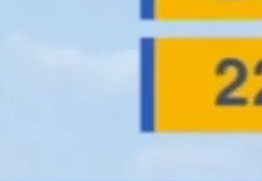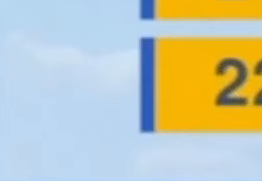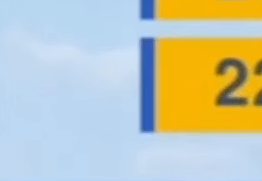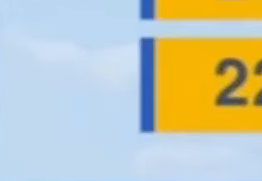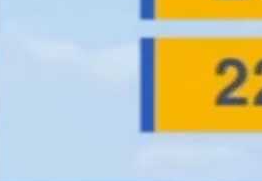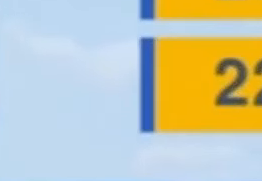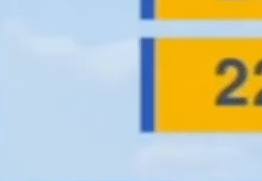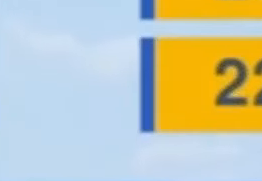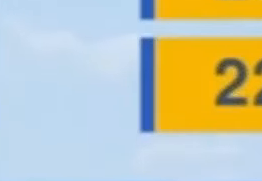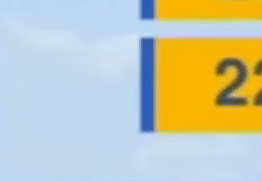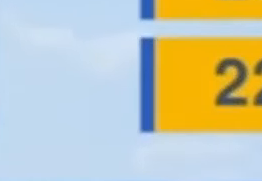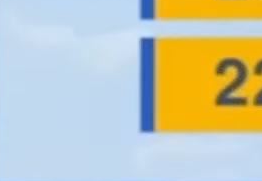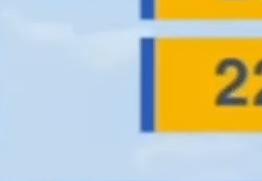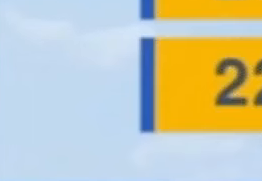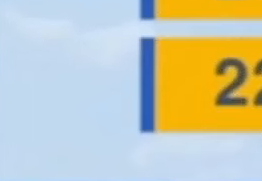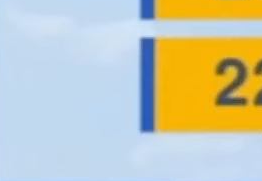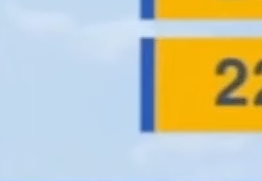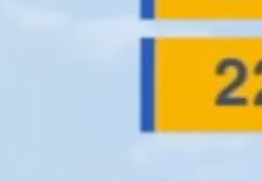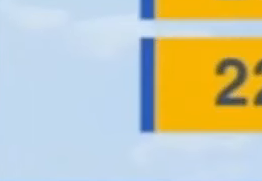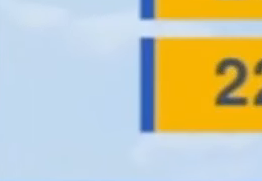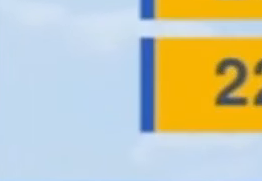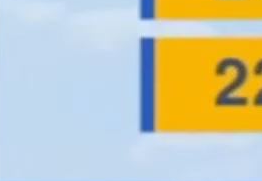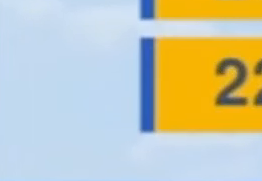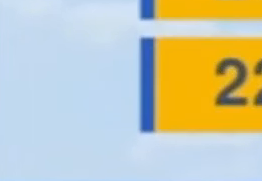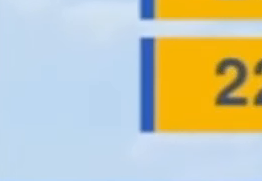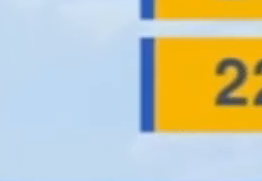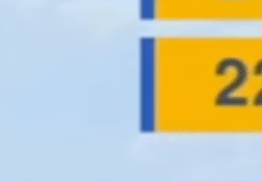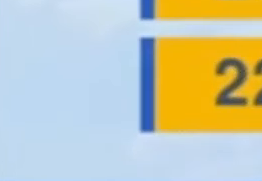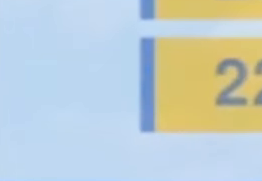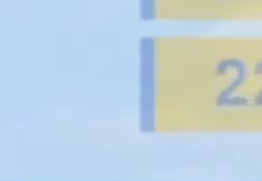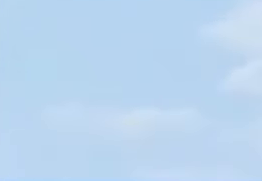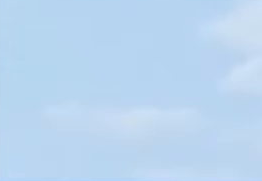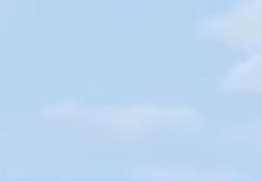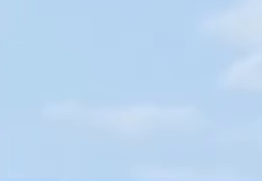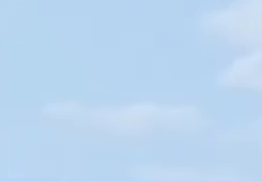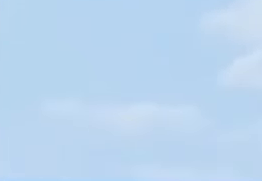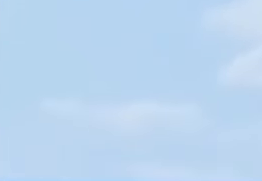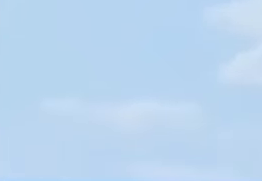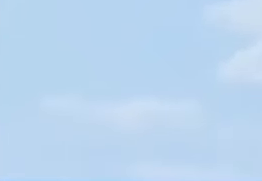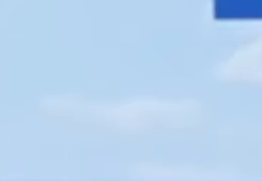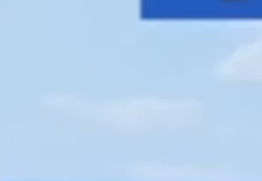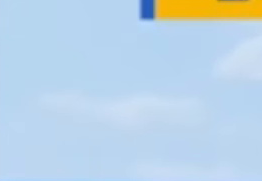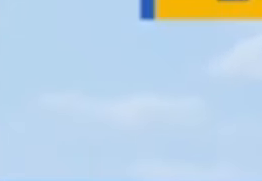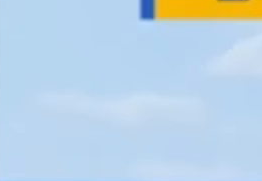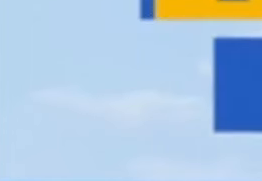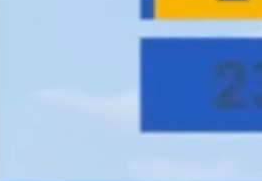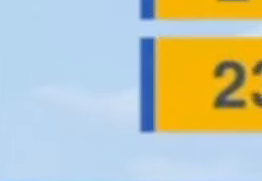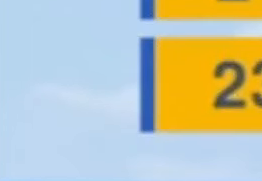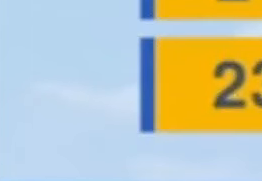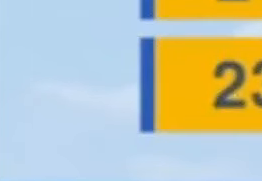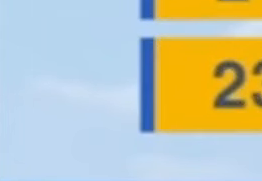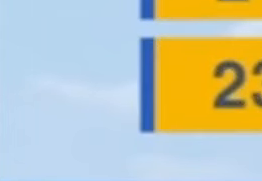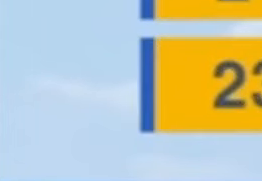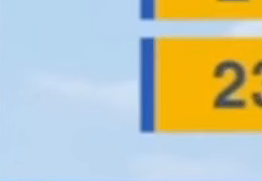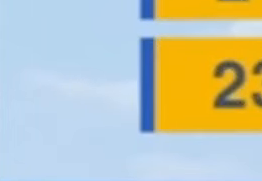العاصمة الإدارية 30-36، الإسكندرية 23-15، العلمين 22-15، دمياط